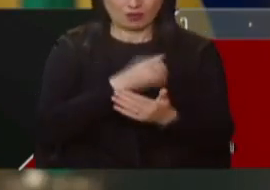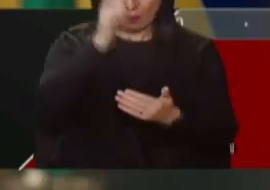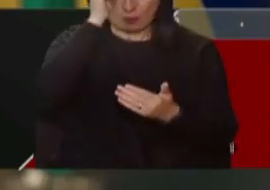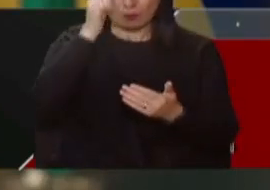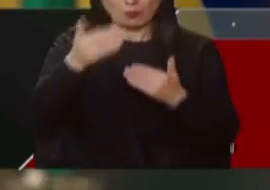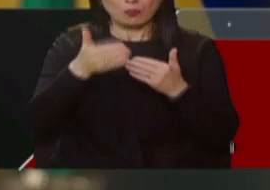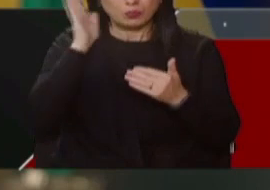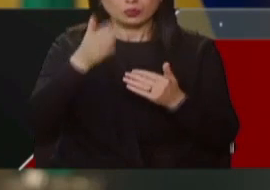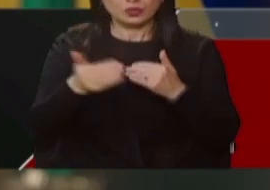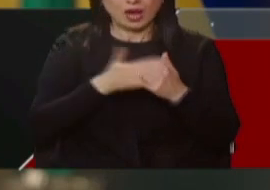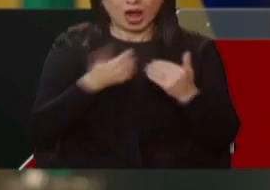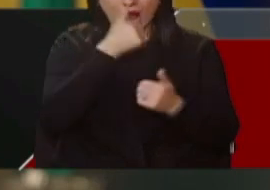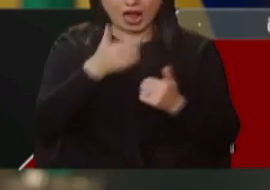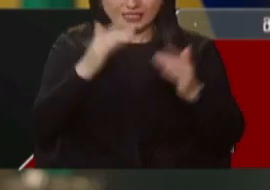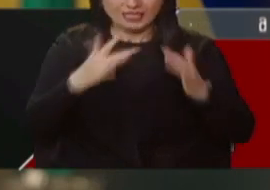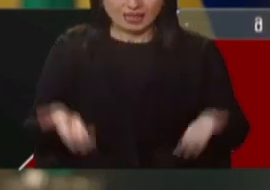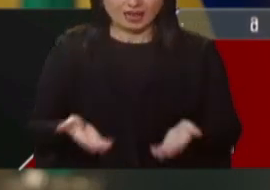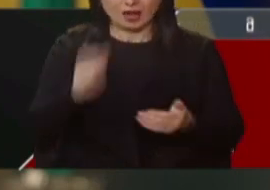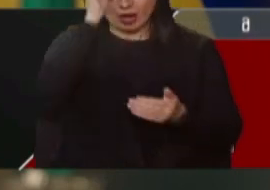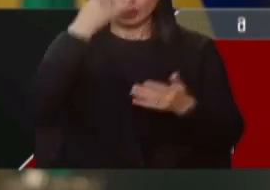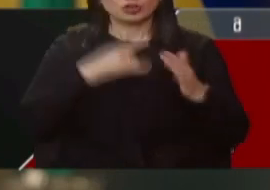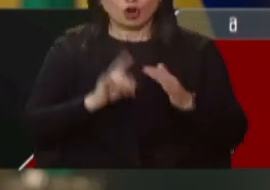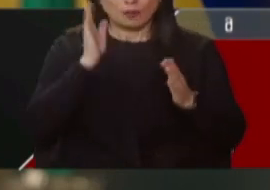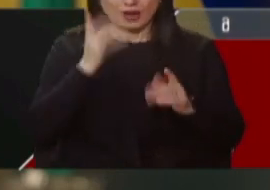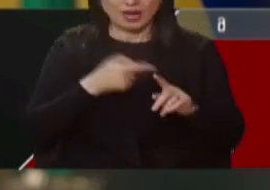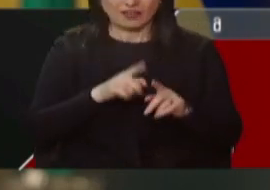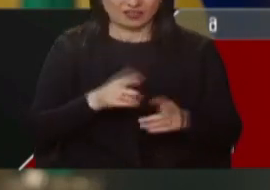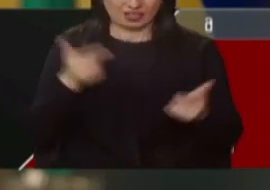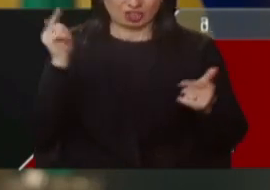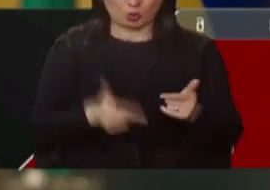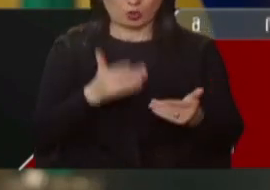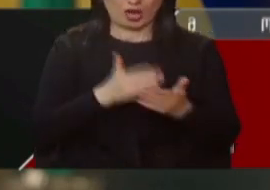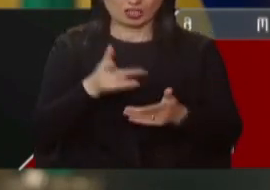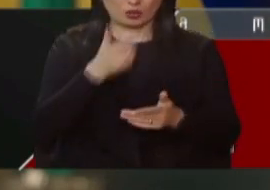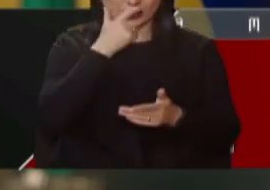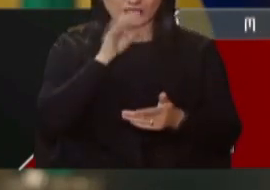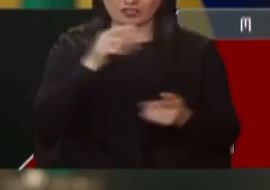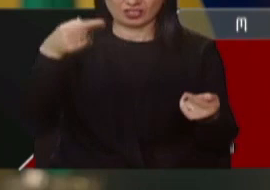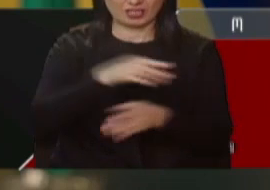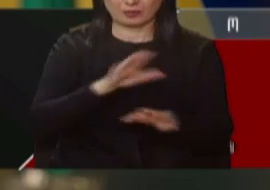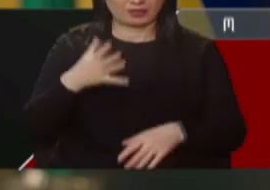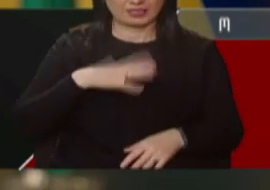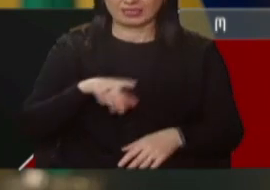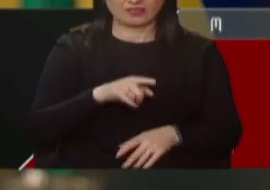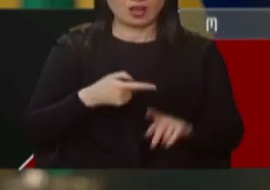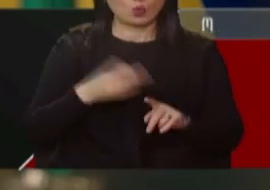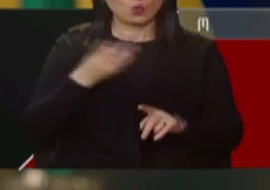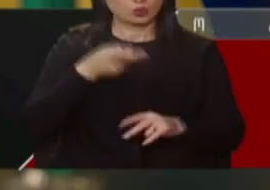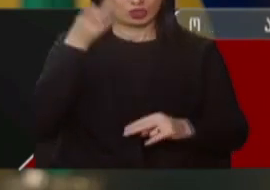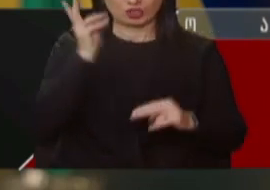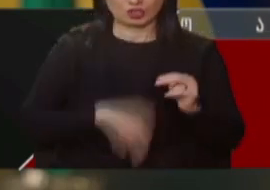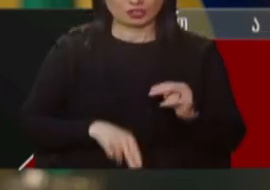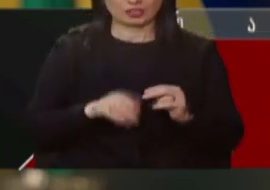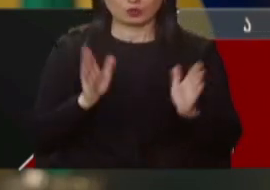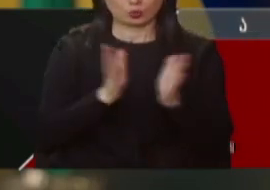წინასაშობაოდ. Ის რაც ახლა მიხეილ სააკაშვილთან დაკავშირებით ხდება, არის შეურაცხყოფა. Ეს არ შეეფერება საქართველოს, ეს უნდა